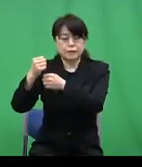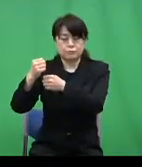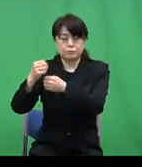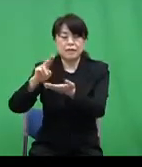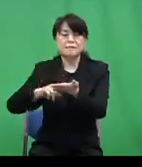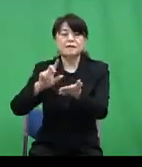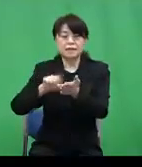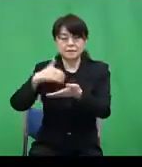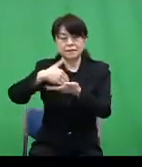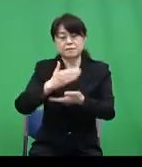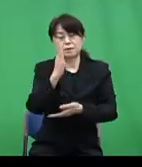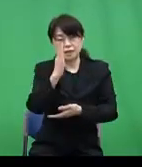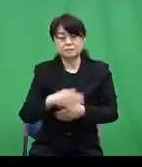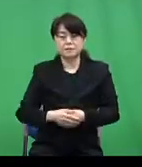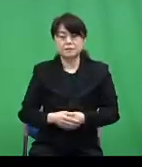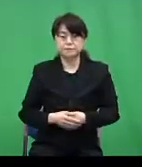ば、